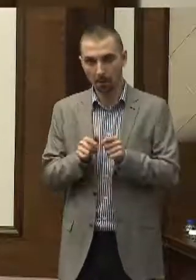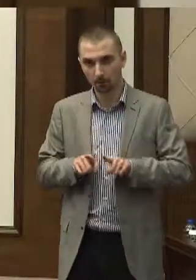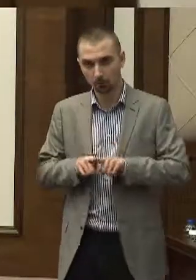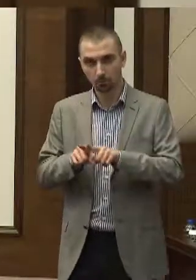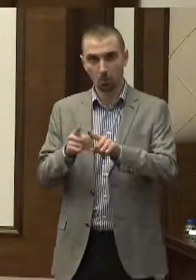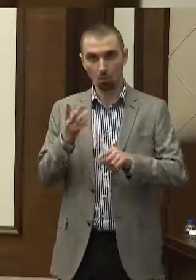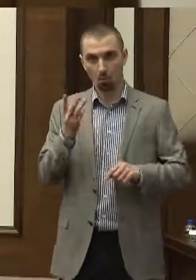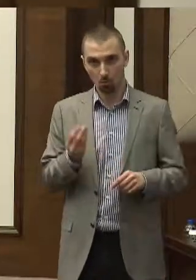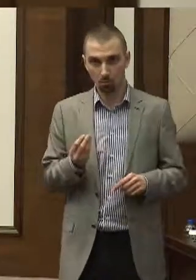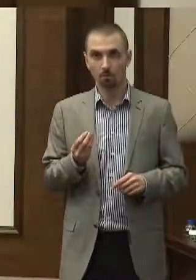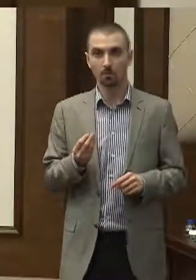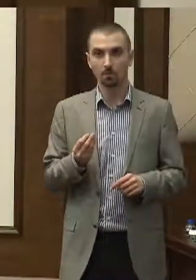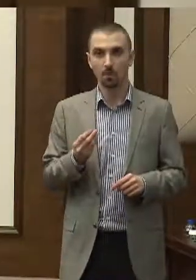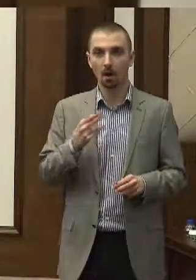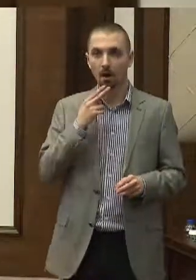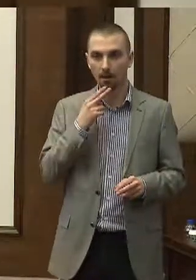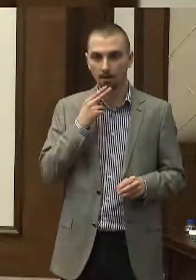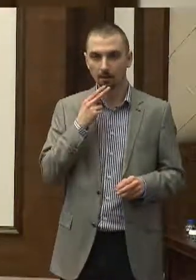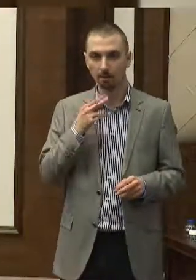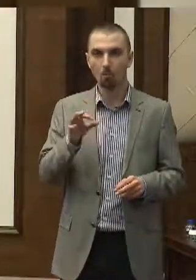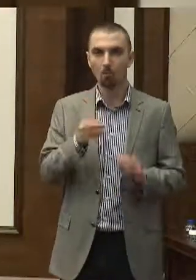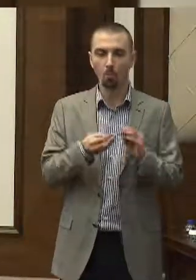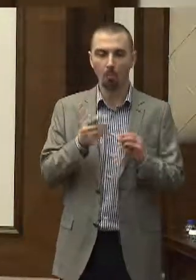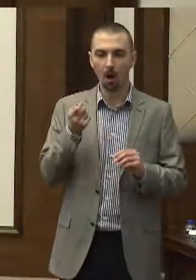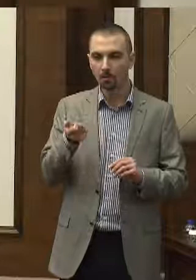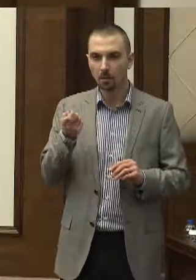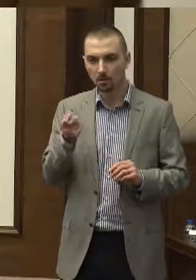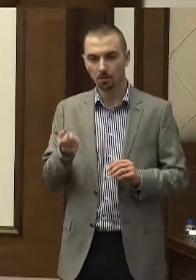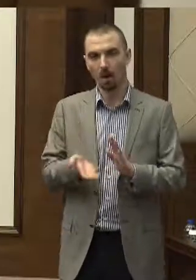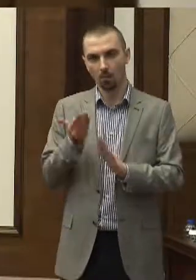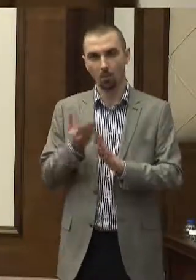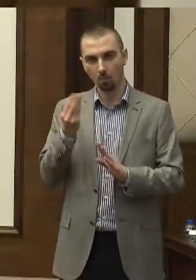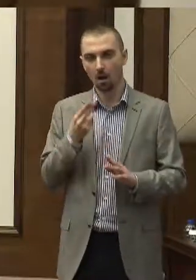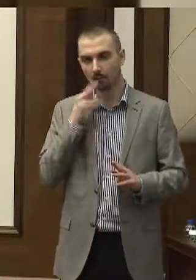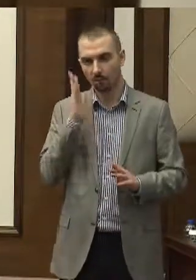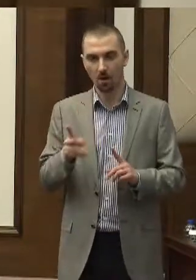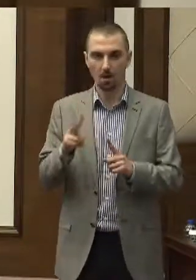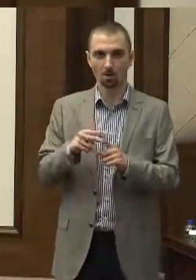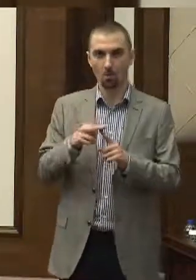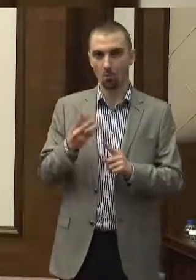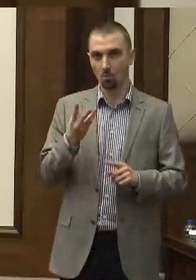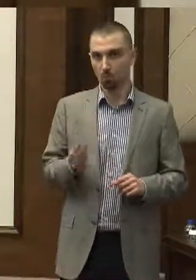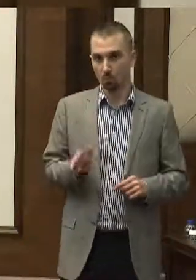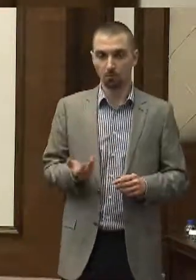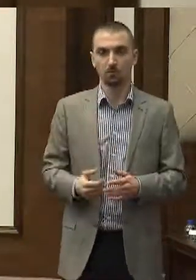kadın temsiliyetinin yetersizliği sorun olmaktan uzaklaşır. Yine çözüm olarak toplumun da